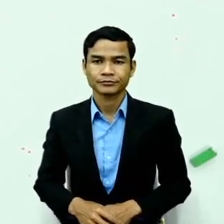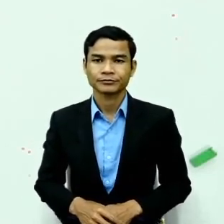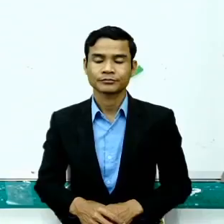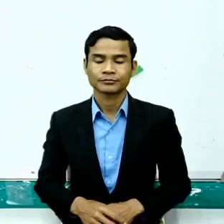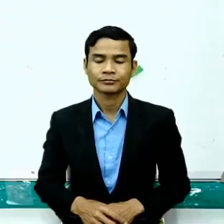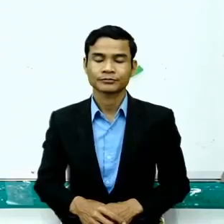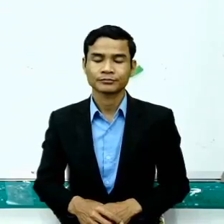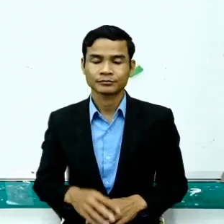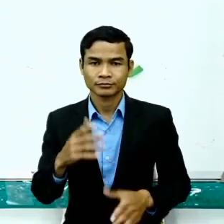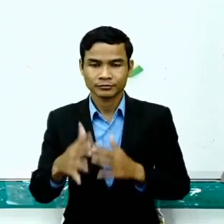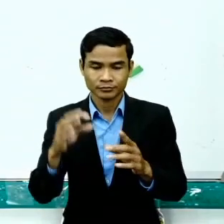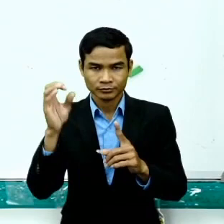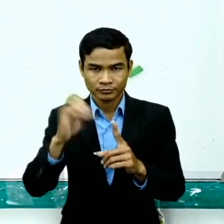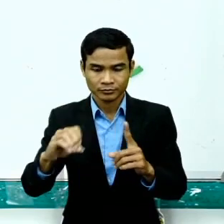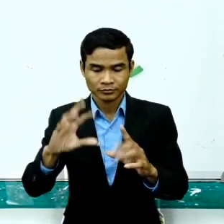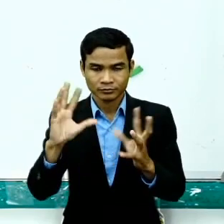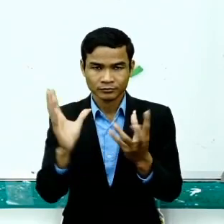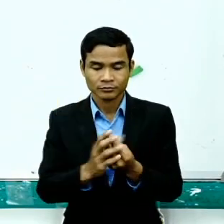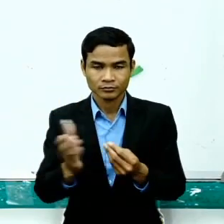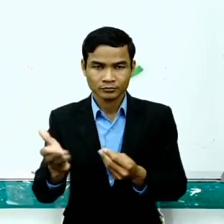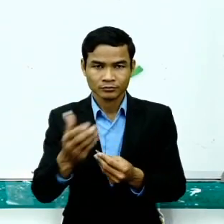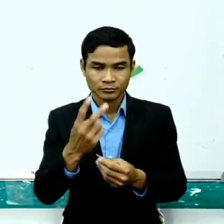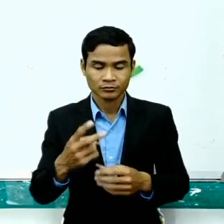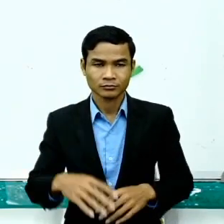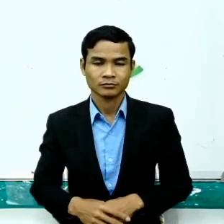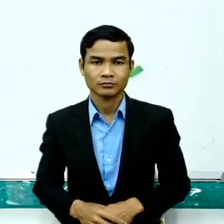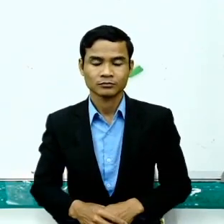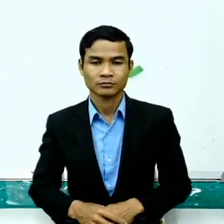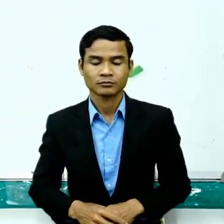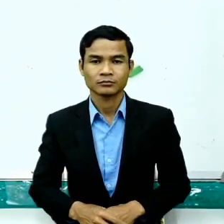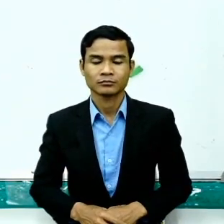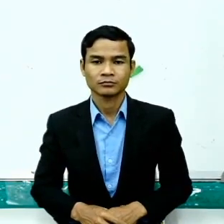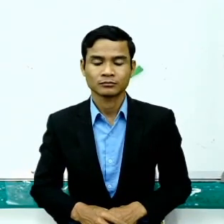chả dương ăn là ba tặng ở cái nó con